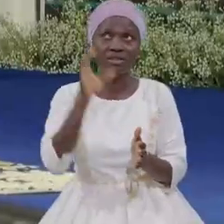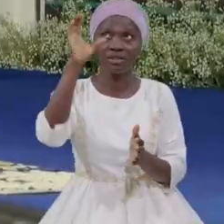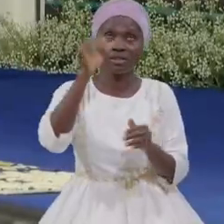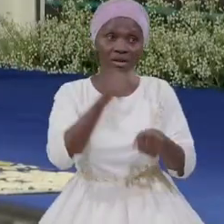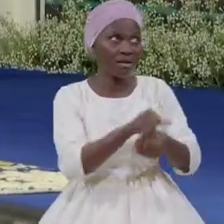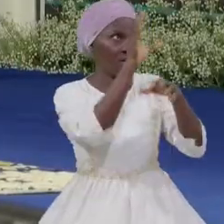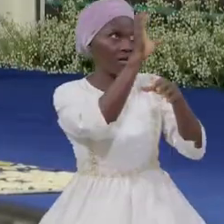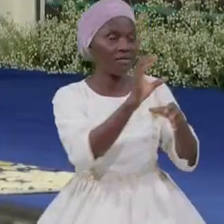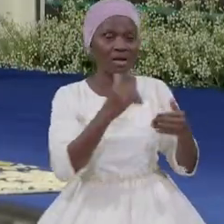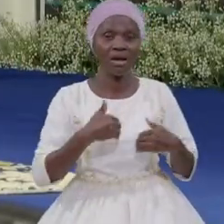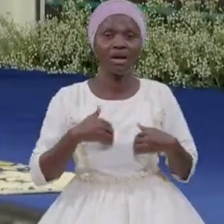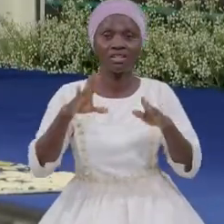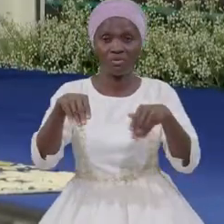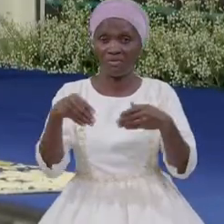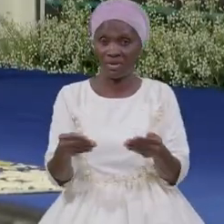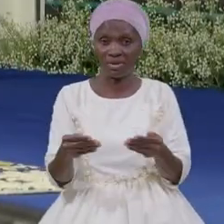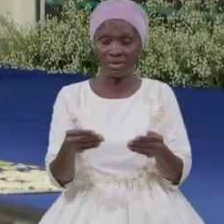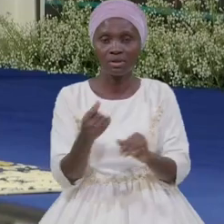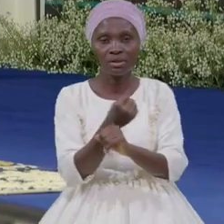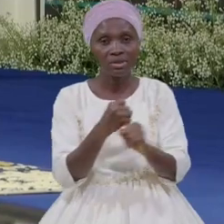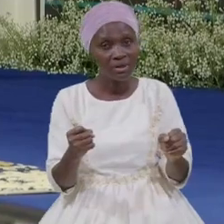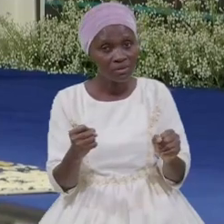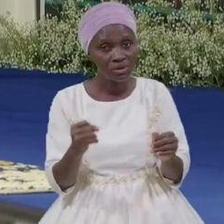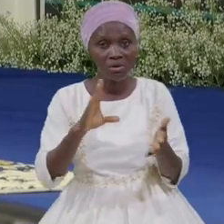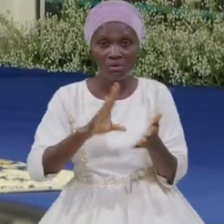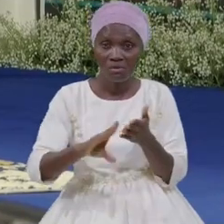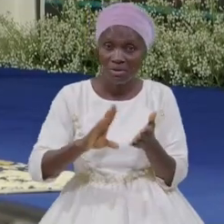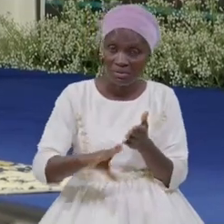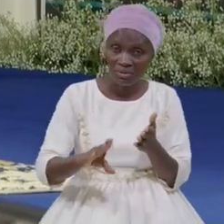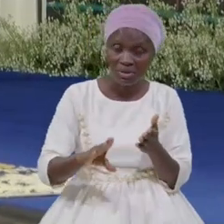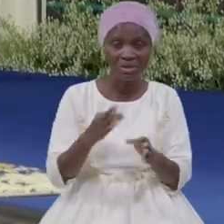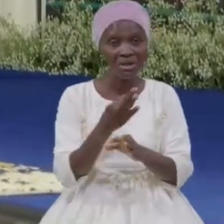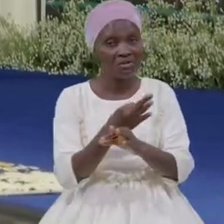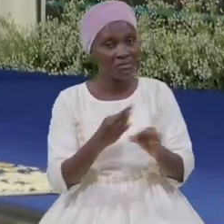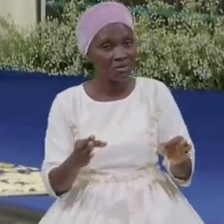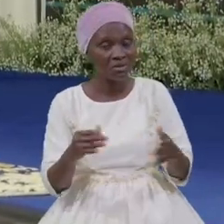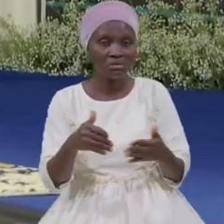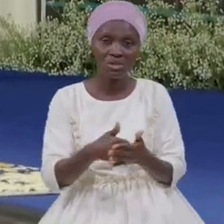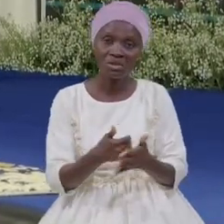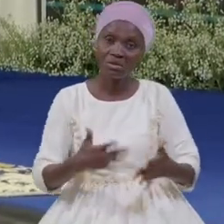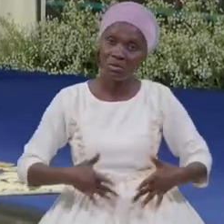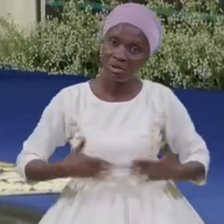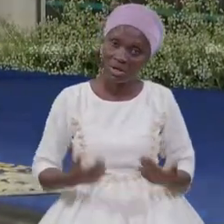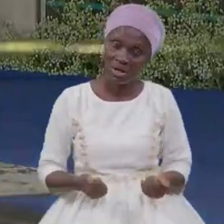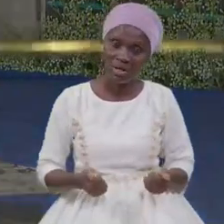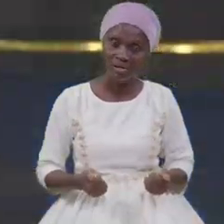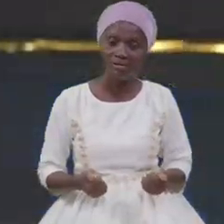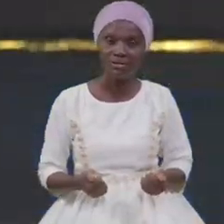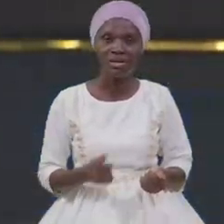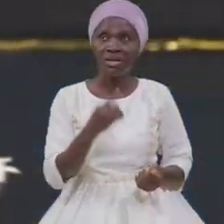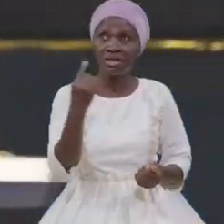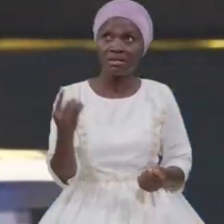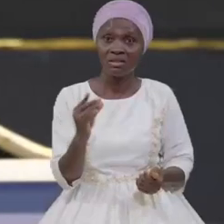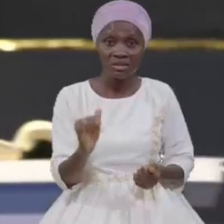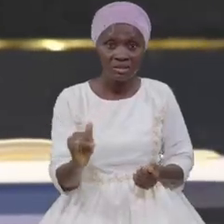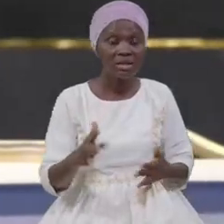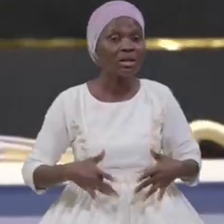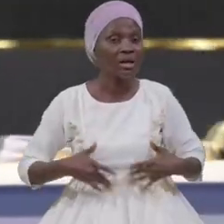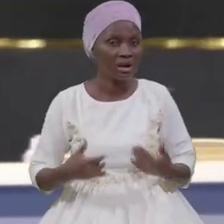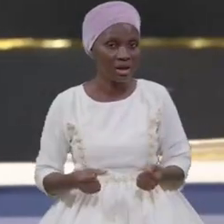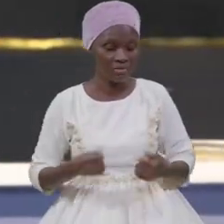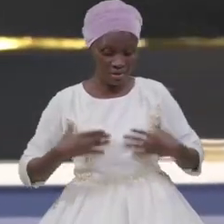salut, le pardon, la libération, nouvelle vie, la vie éternelle, la